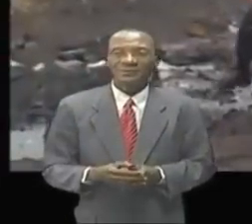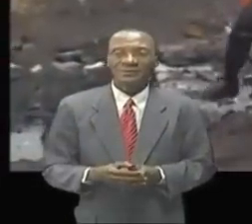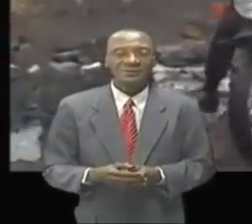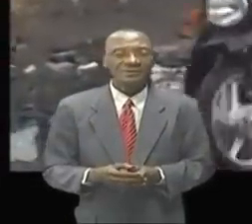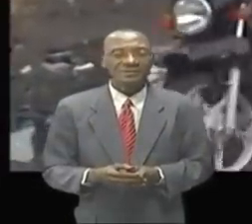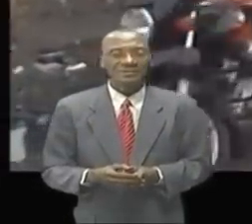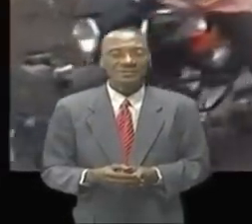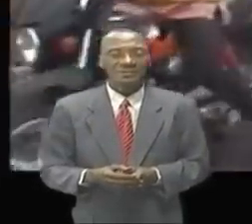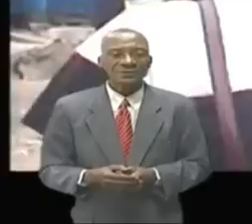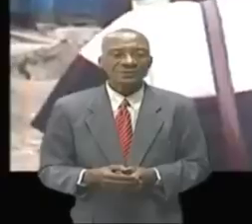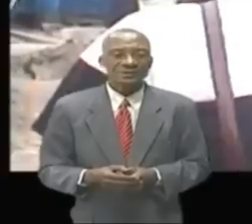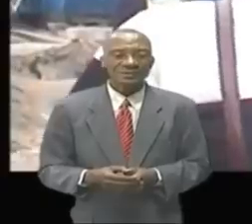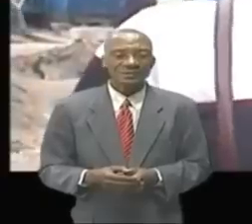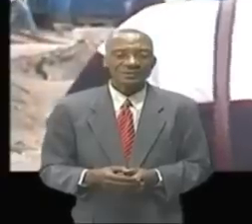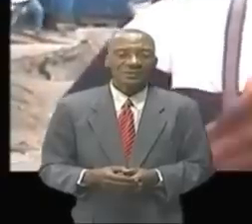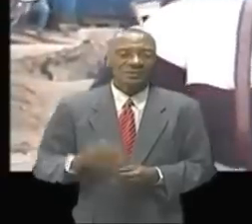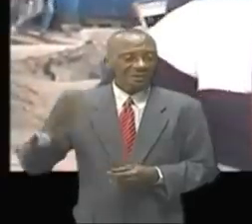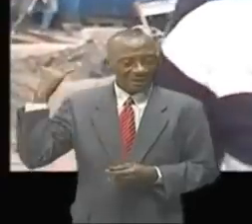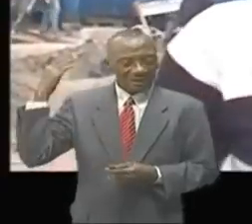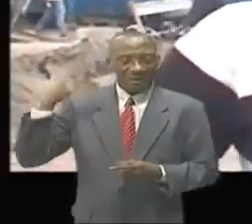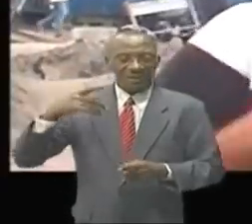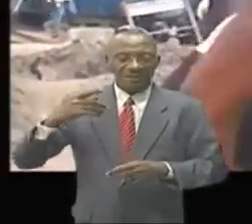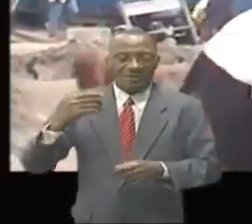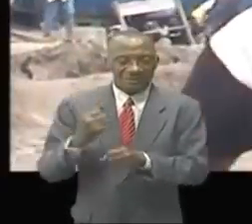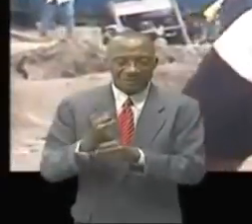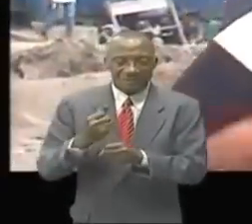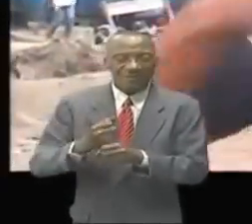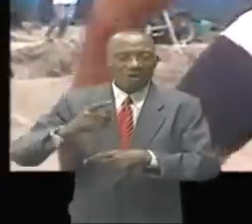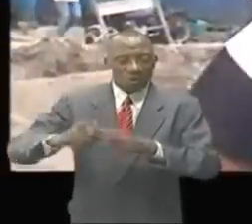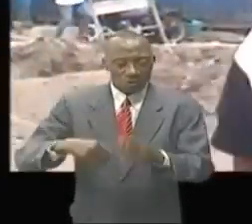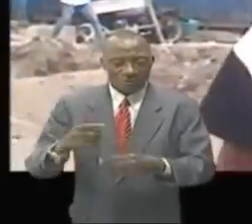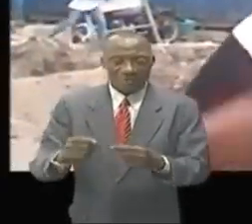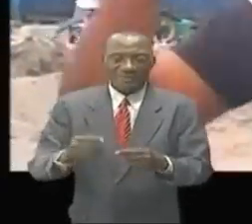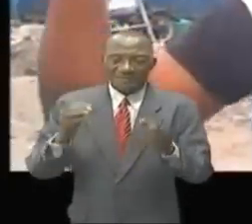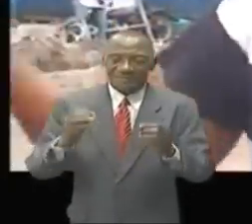Malheureusement, depuis que les travaux ont démarré, rien